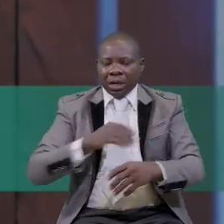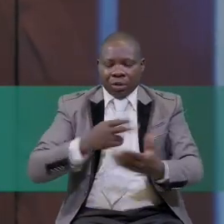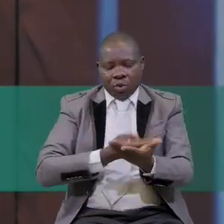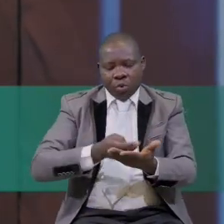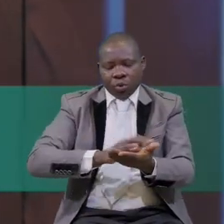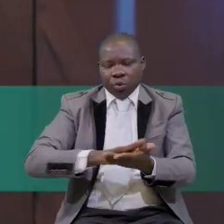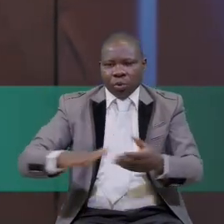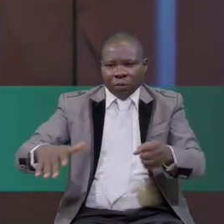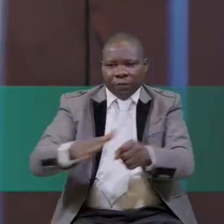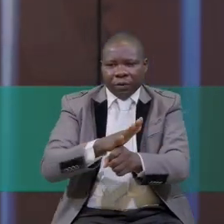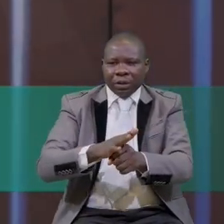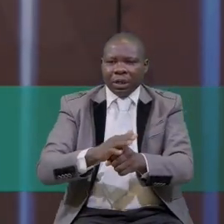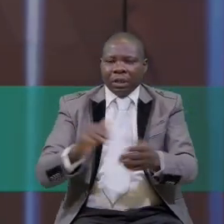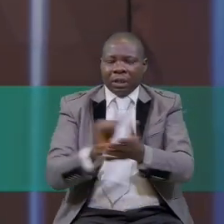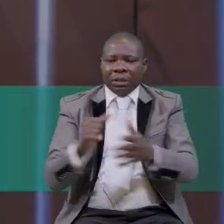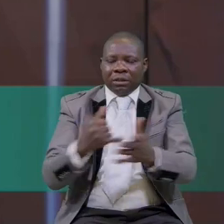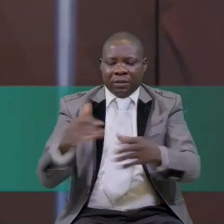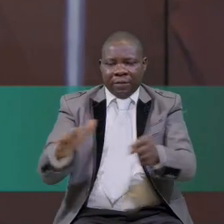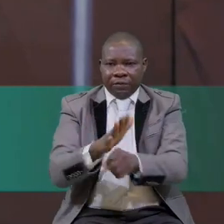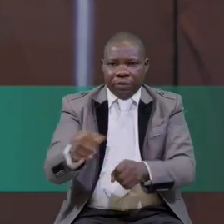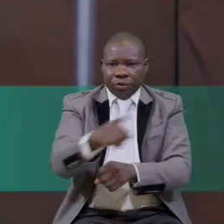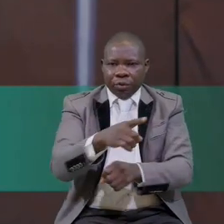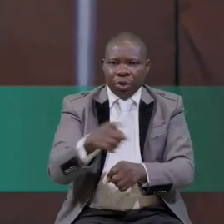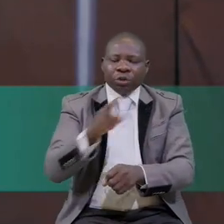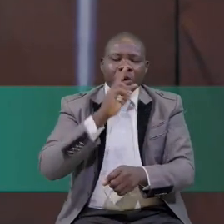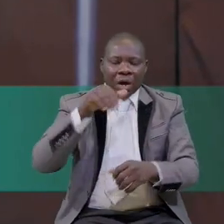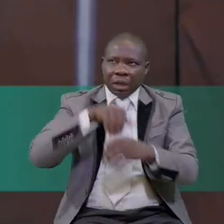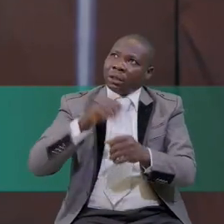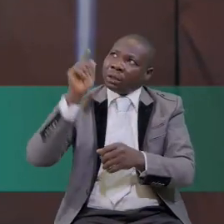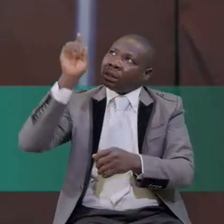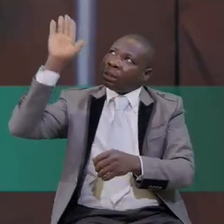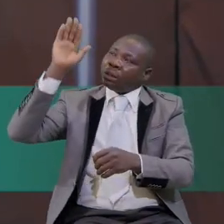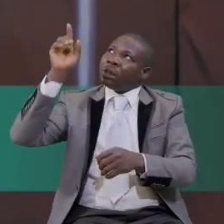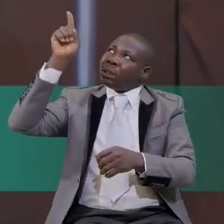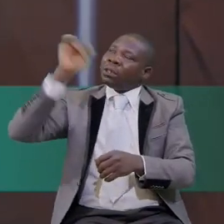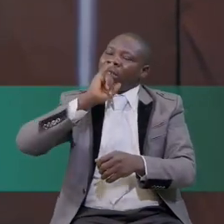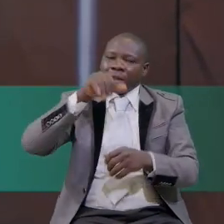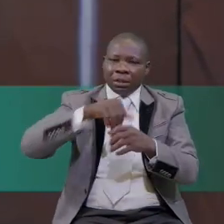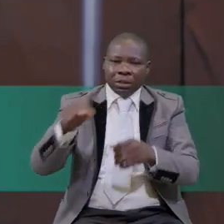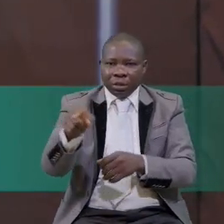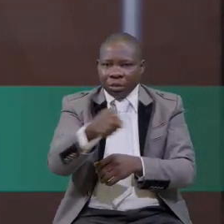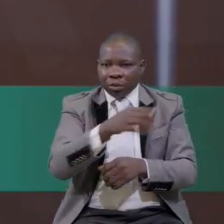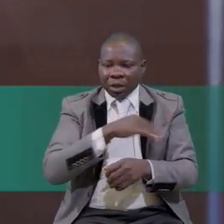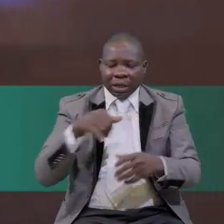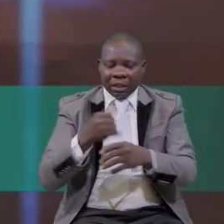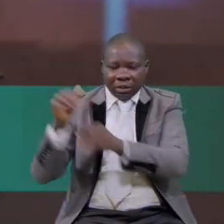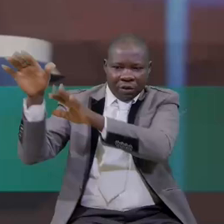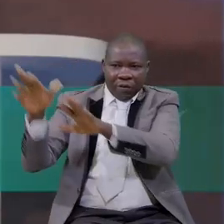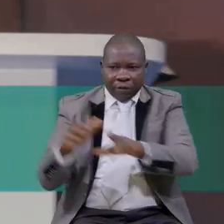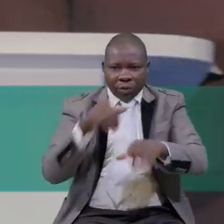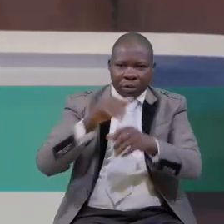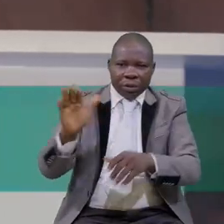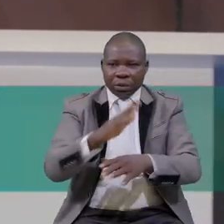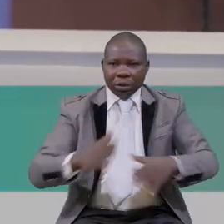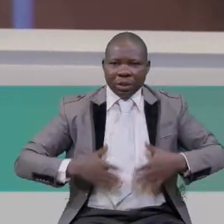du Saint-Esprit, il te possède. Tu es en lui, il est en toi et il déborde dans ta